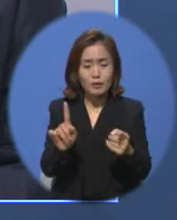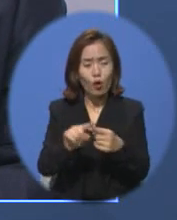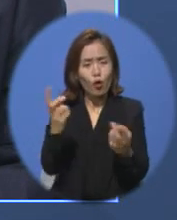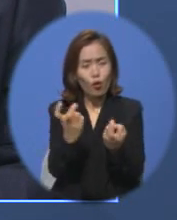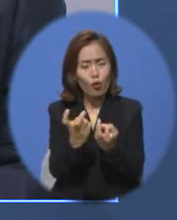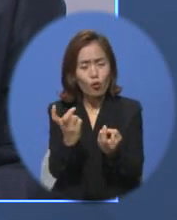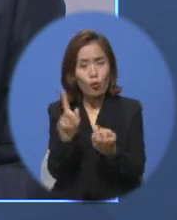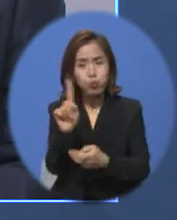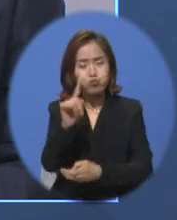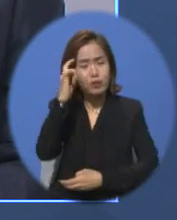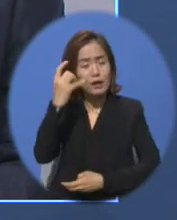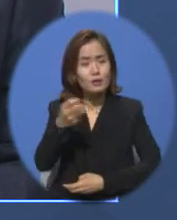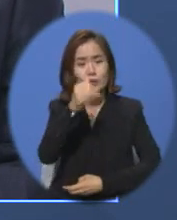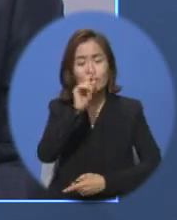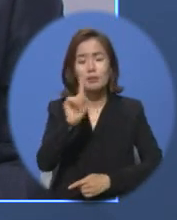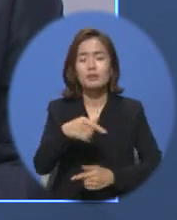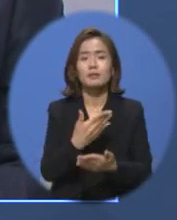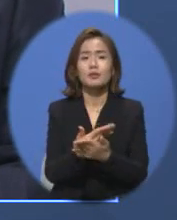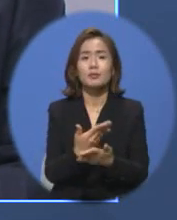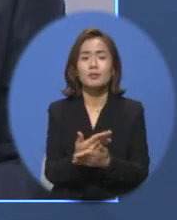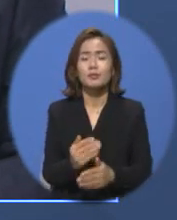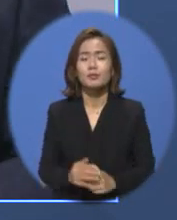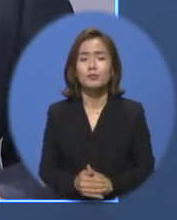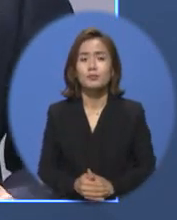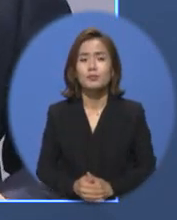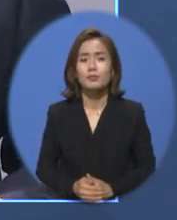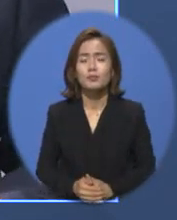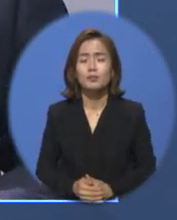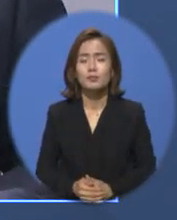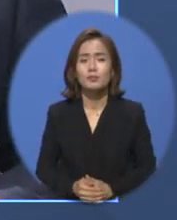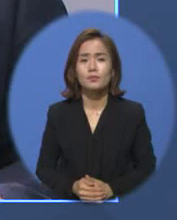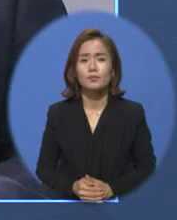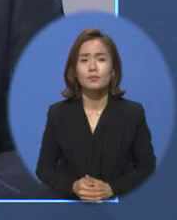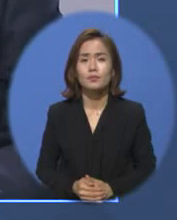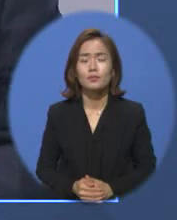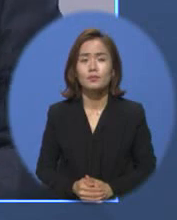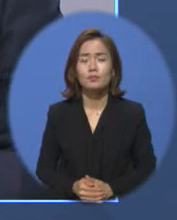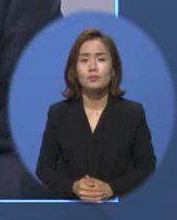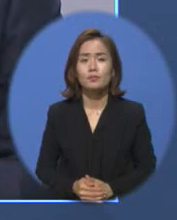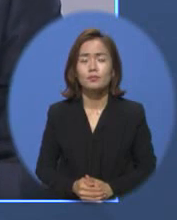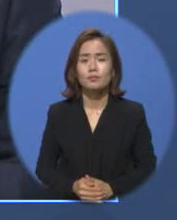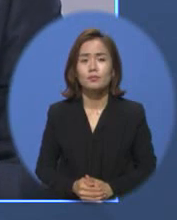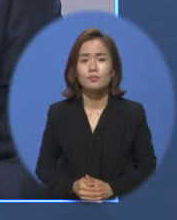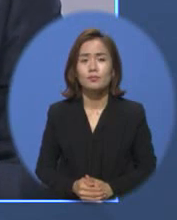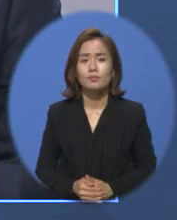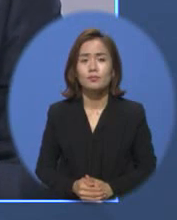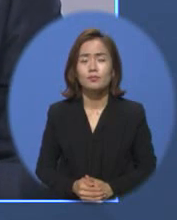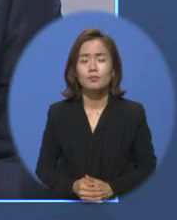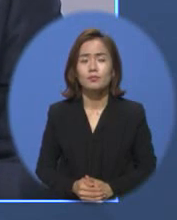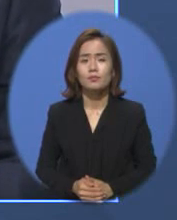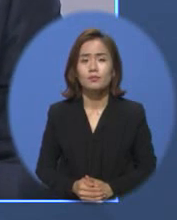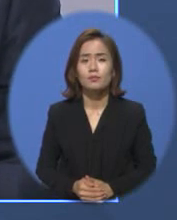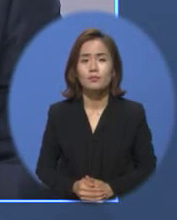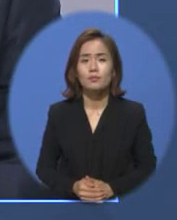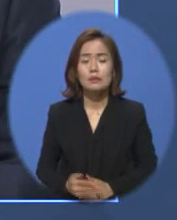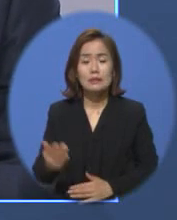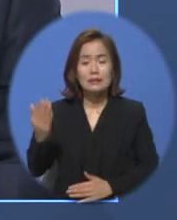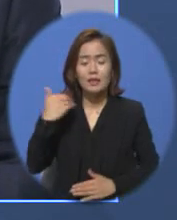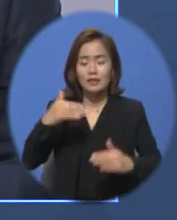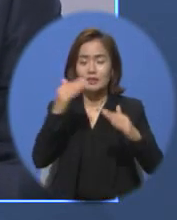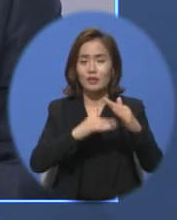의견해를공유해주시면감사하겠습니다 . 예.잘.지난국회정기회기에서